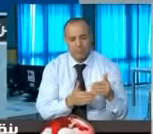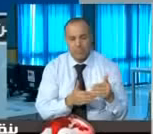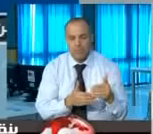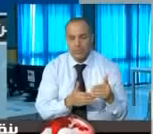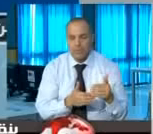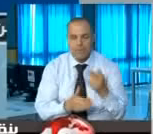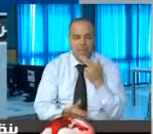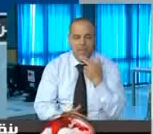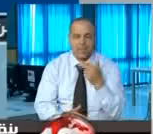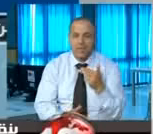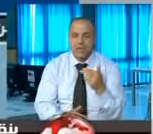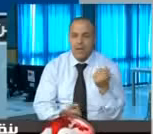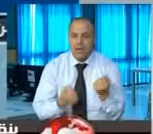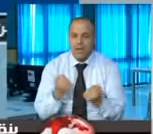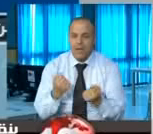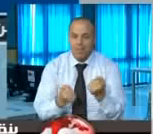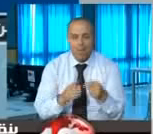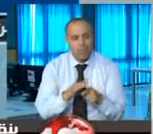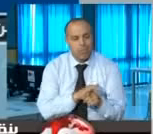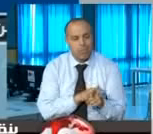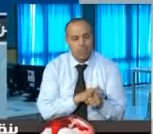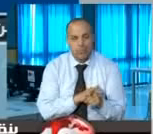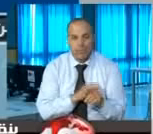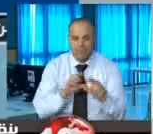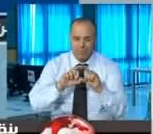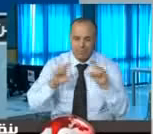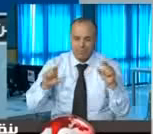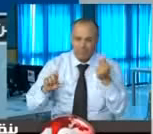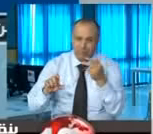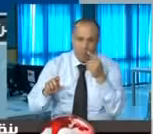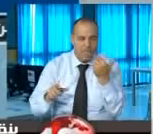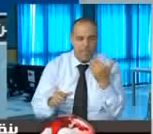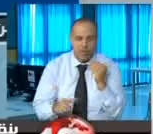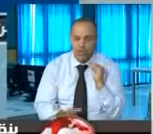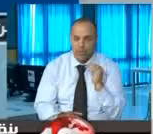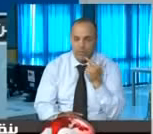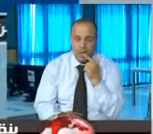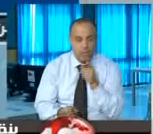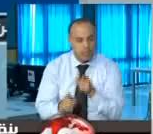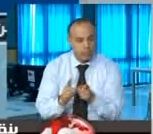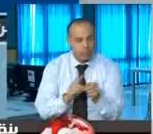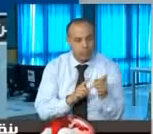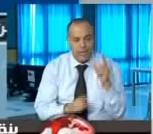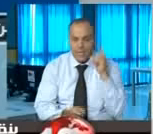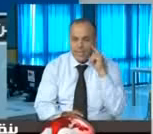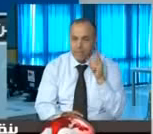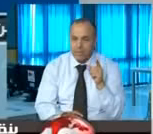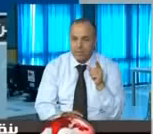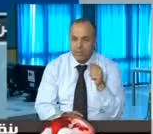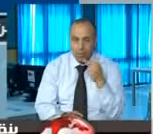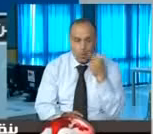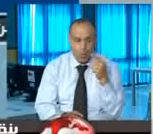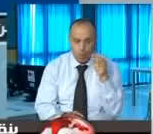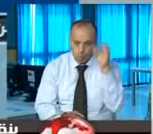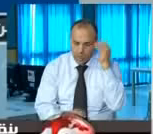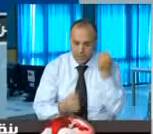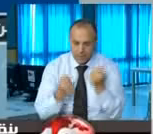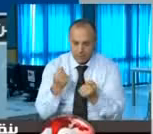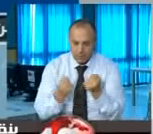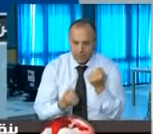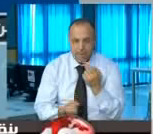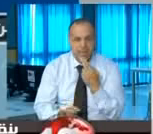معتمدية بنغردان سيارة تهريب من دون لوحات منجمية متجهة نحو التراب الليبي، يقودها تونسي